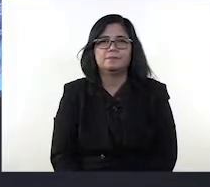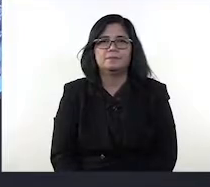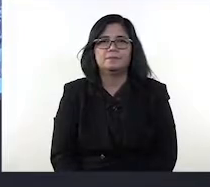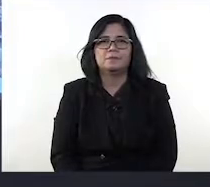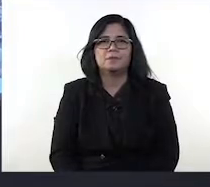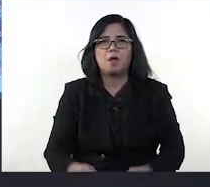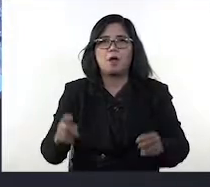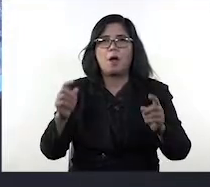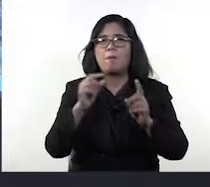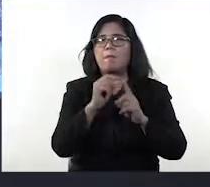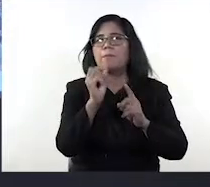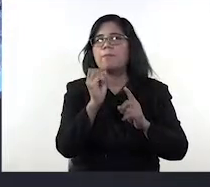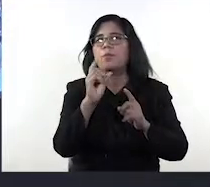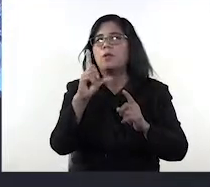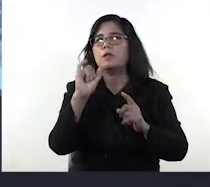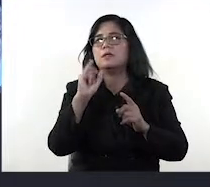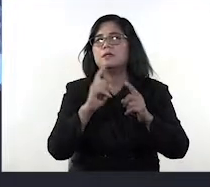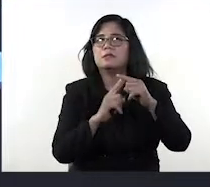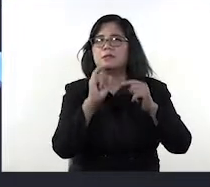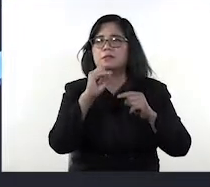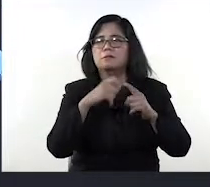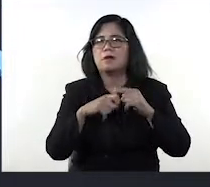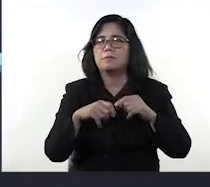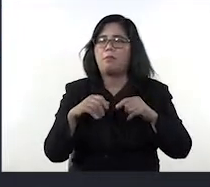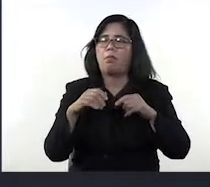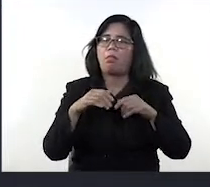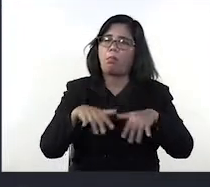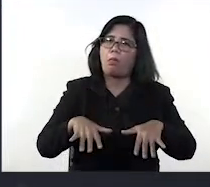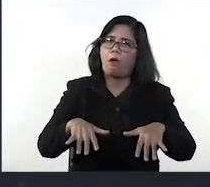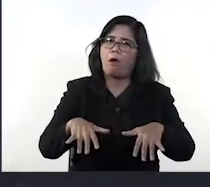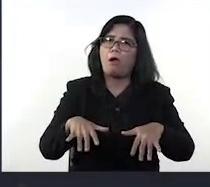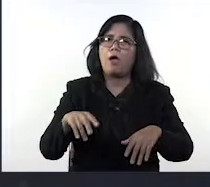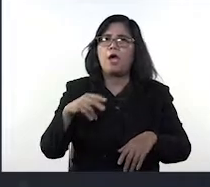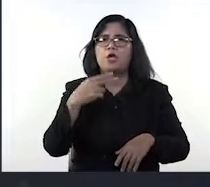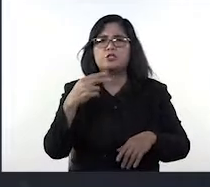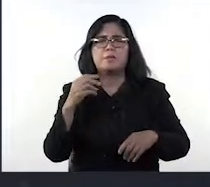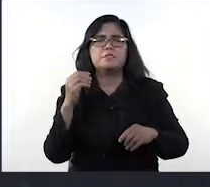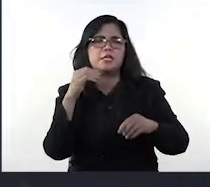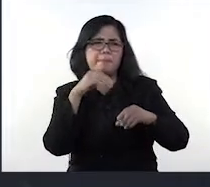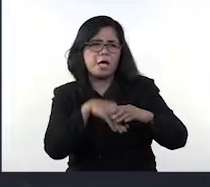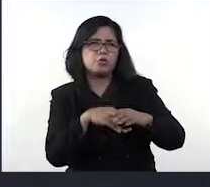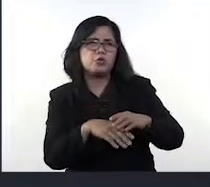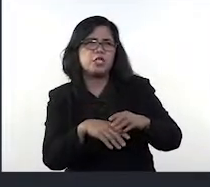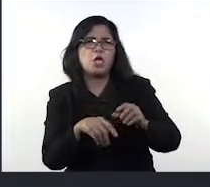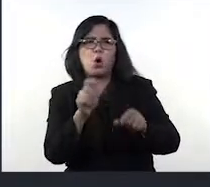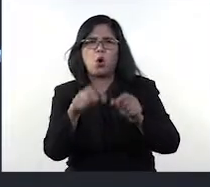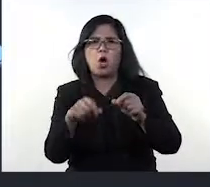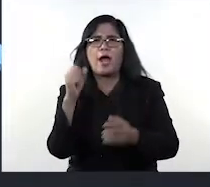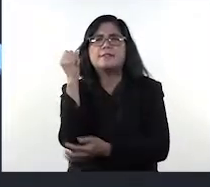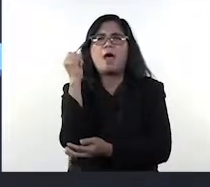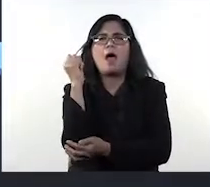Hai politik yang menjadi lemah Hai MNC gampang disusupi Hai Elisa gampang